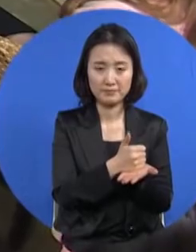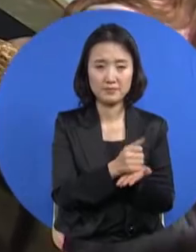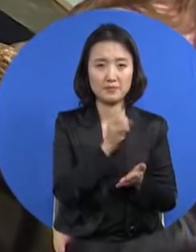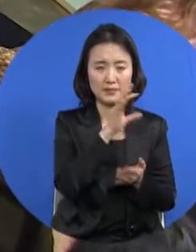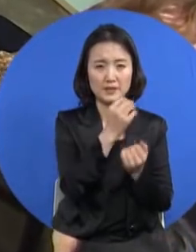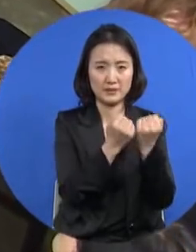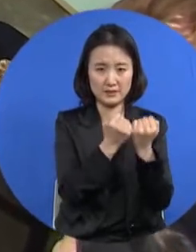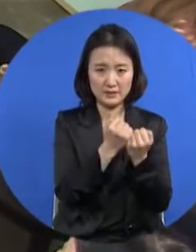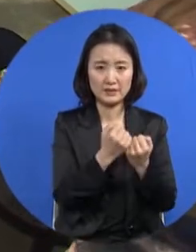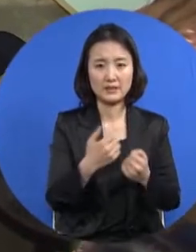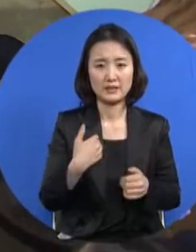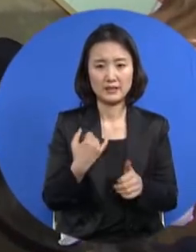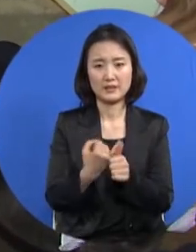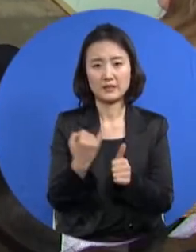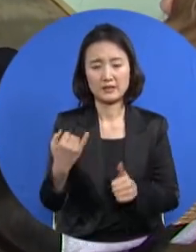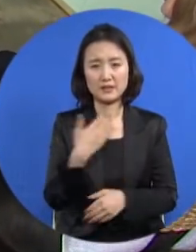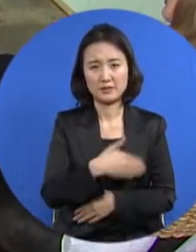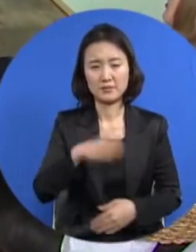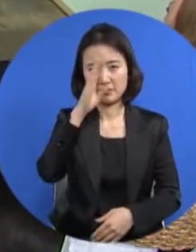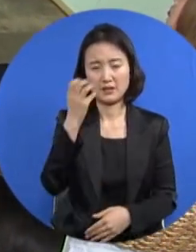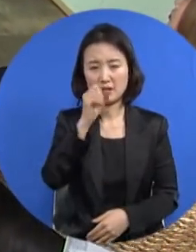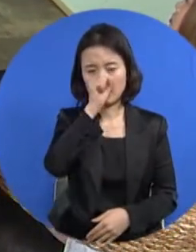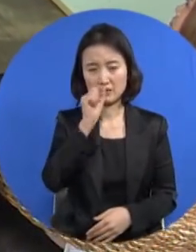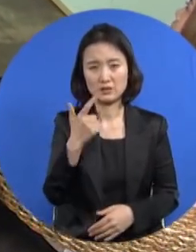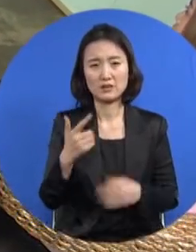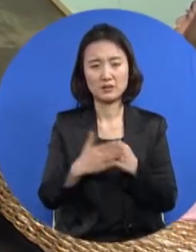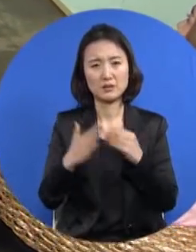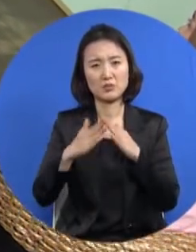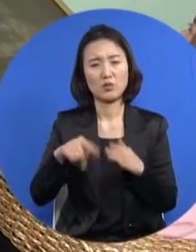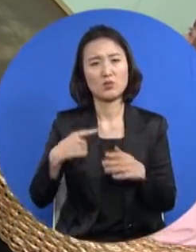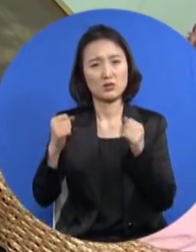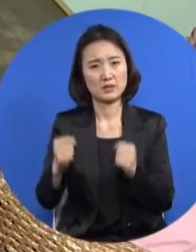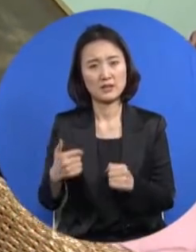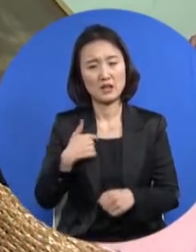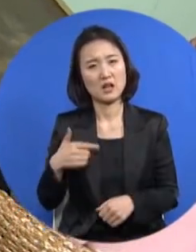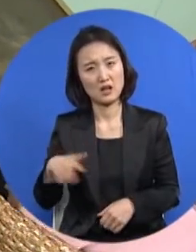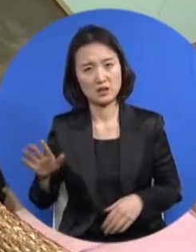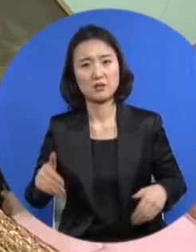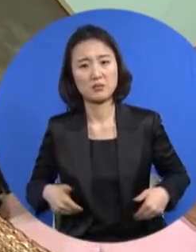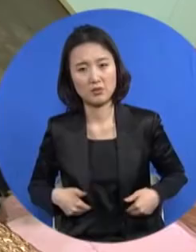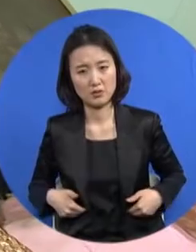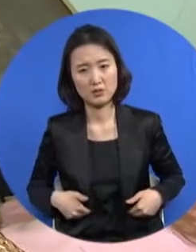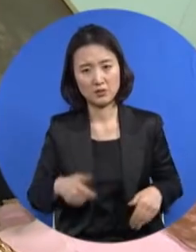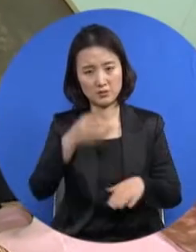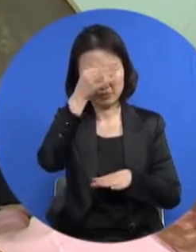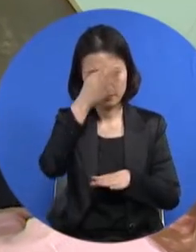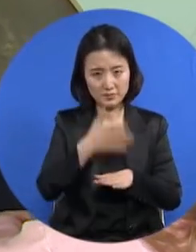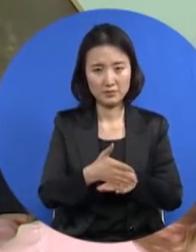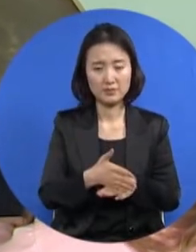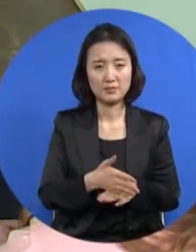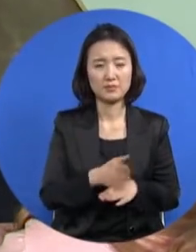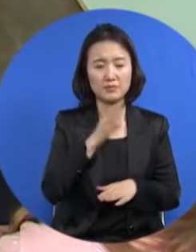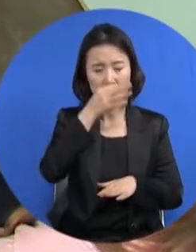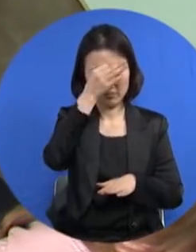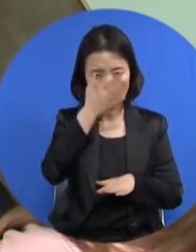하고 내가 내 부인이 몸이 안 좋은데 지금 혼자 있어서 내가 가봐야 되니까 미안하라고